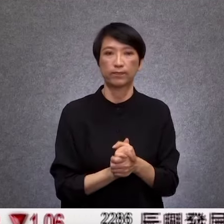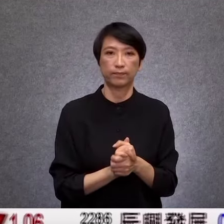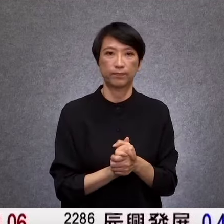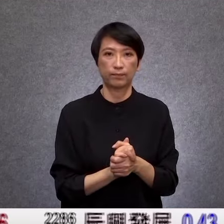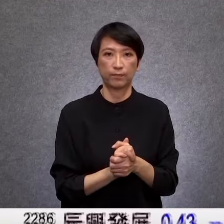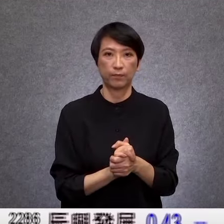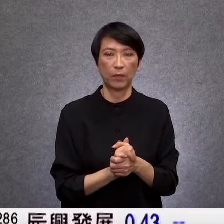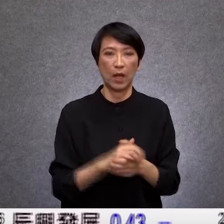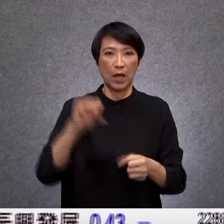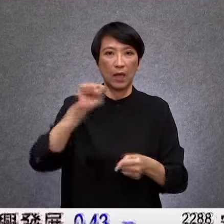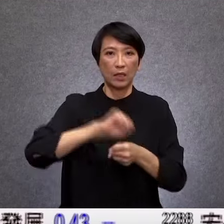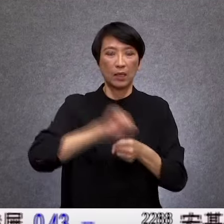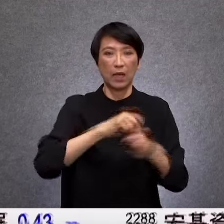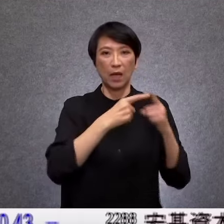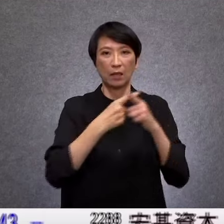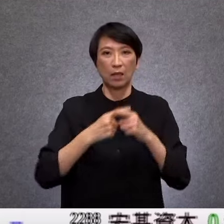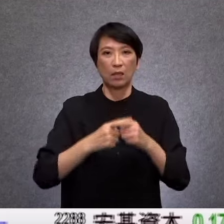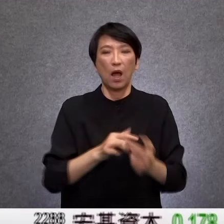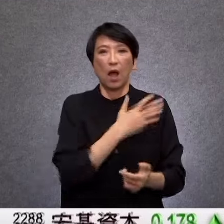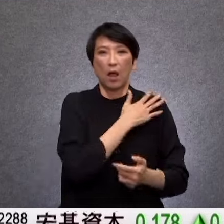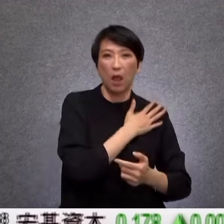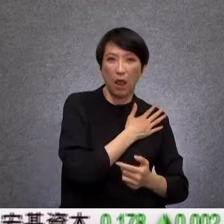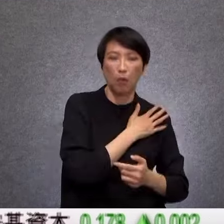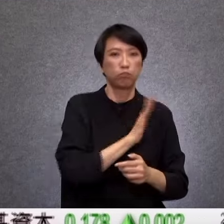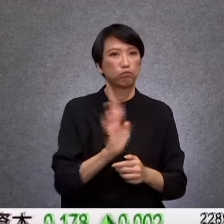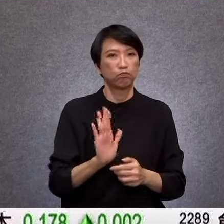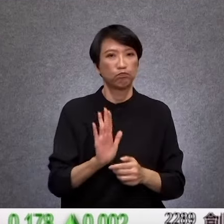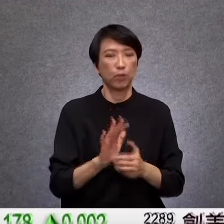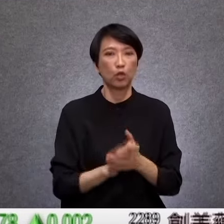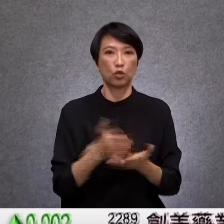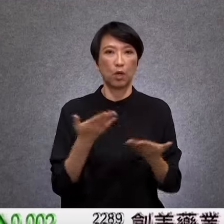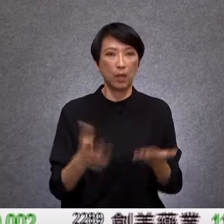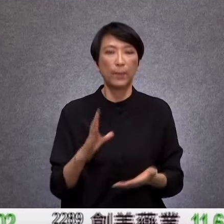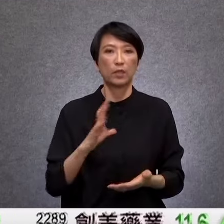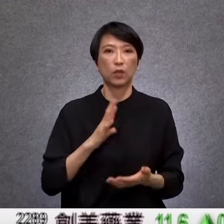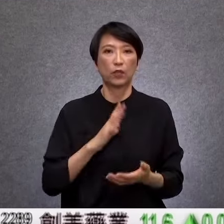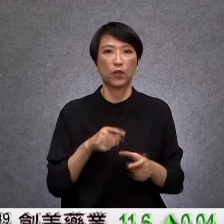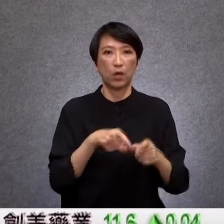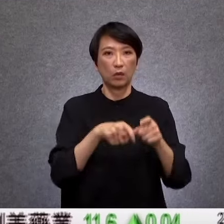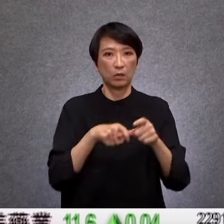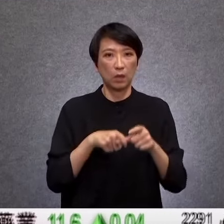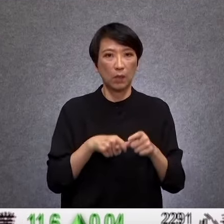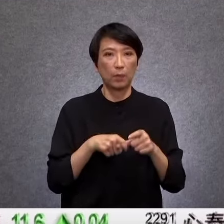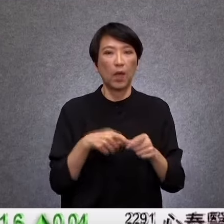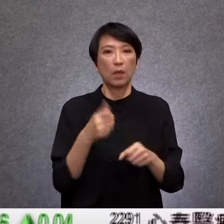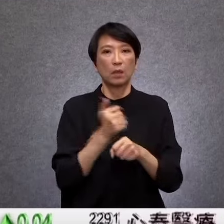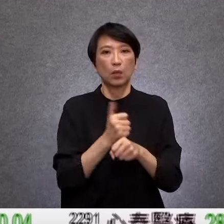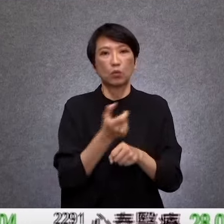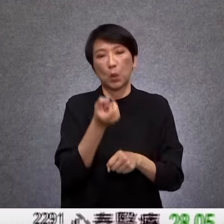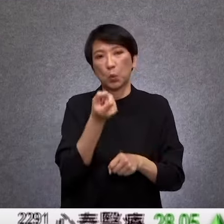受能力啦。盡量唔去加重市民咁多負擔啦。咁